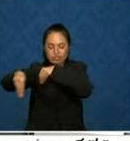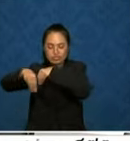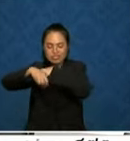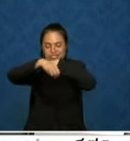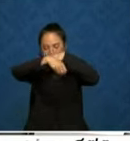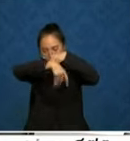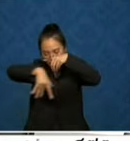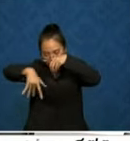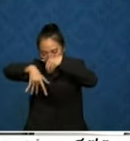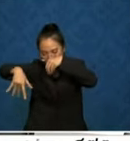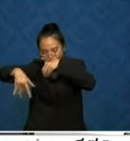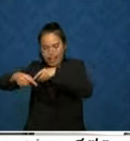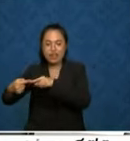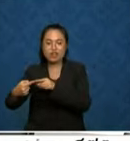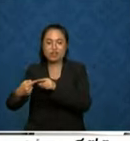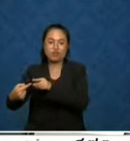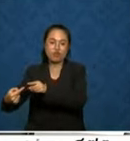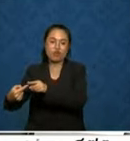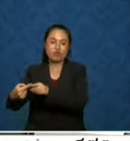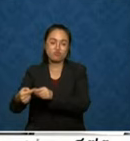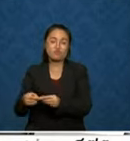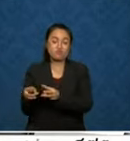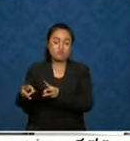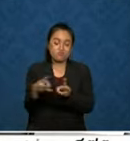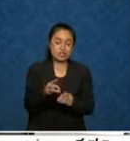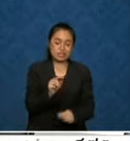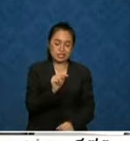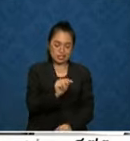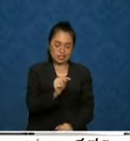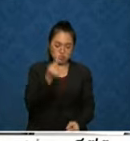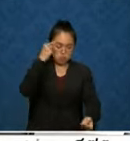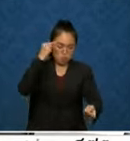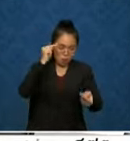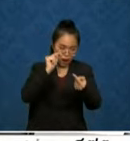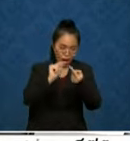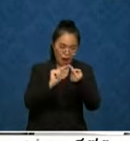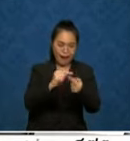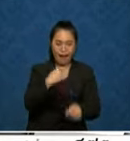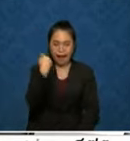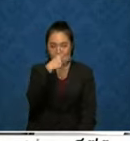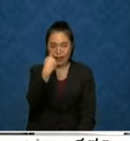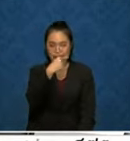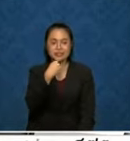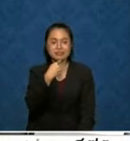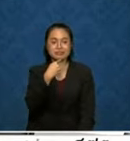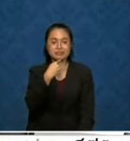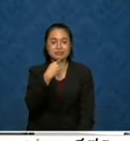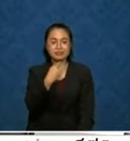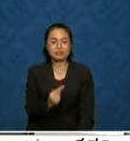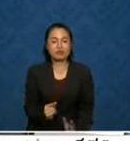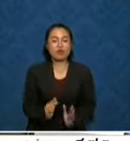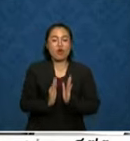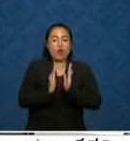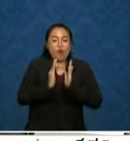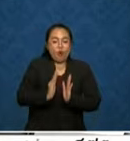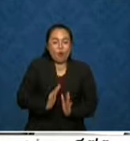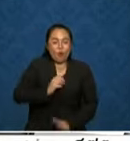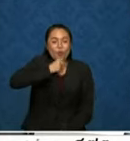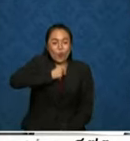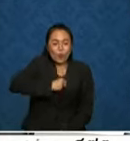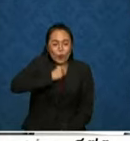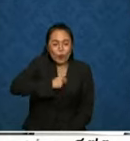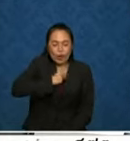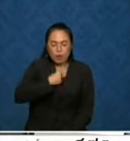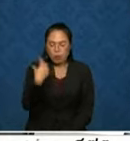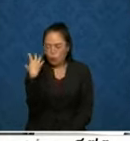ยวิธีเหล่านี้ครับจะมุ่งเน้นเป้าหมายไปที่บุคคลที่มีเป็นช่วงสูงวัยเป็นบุ